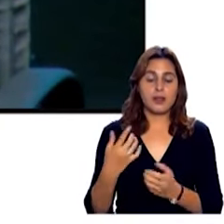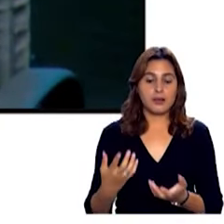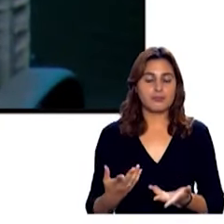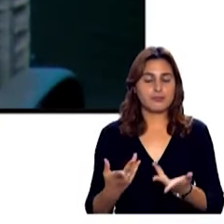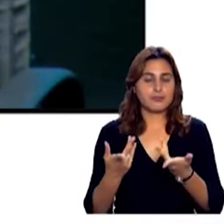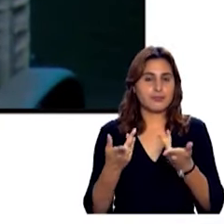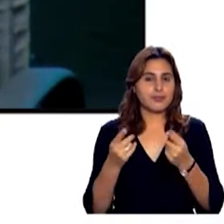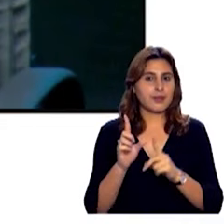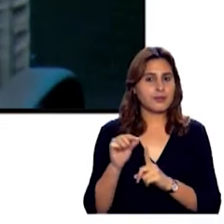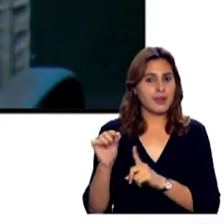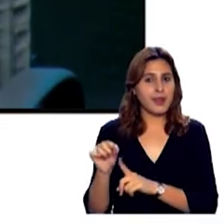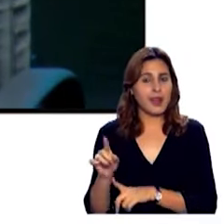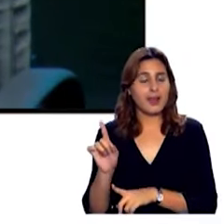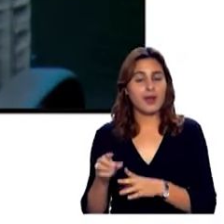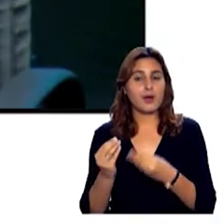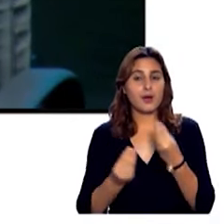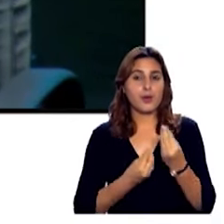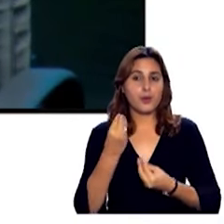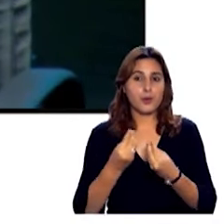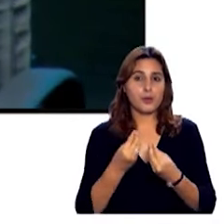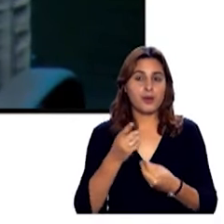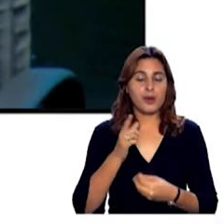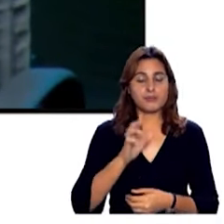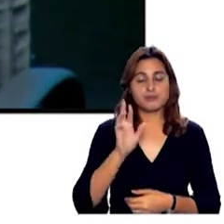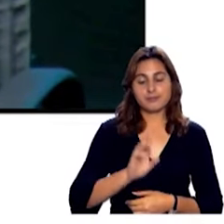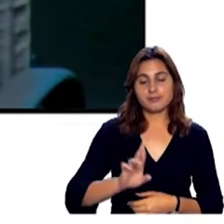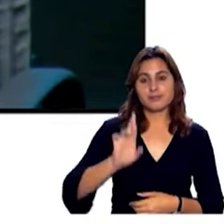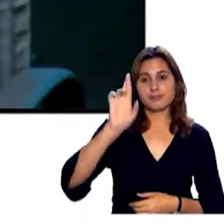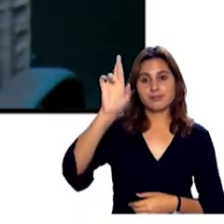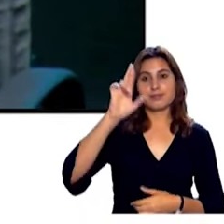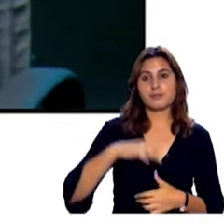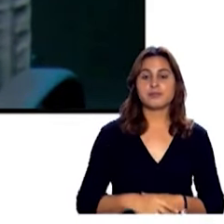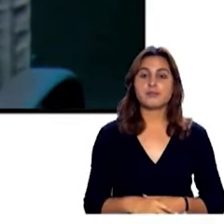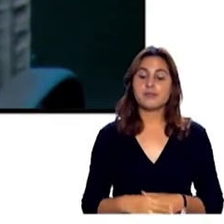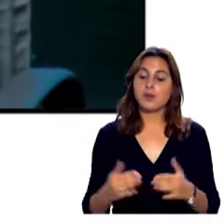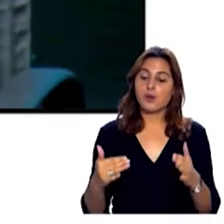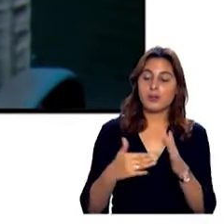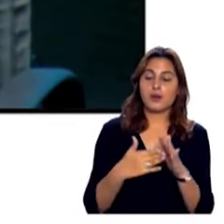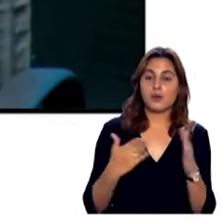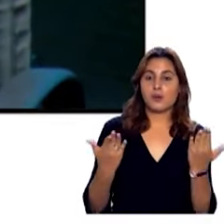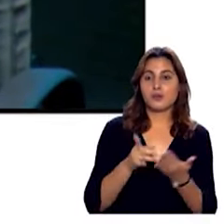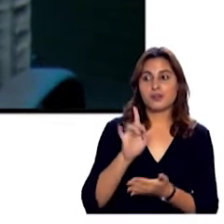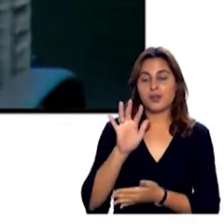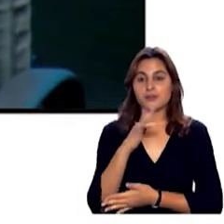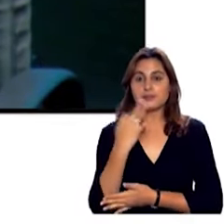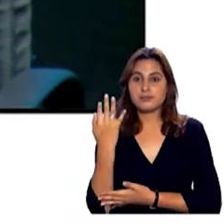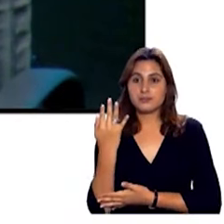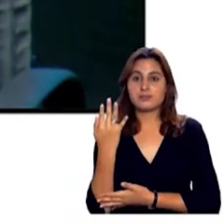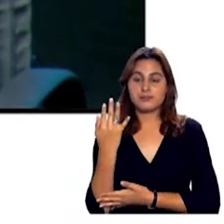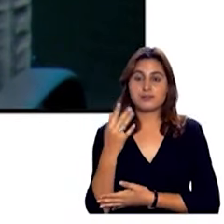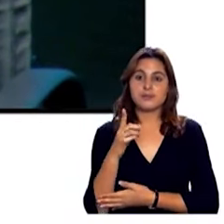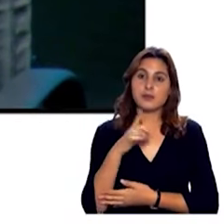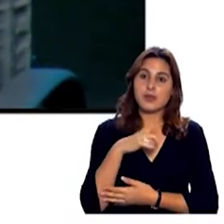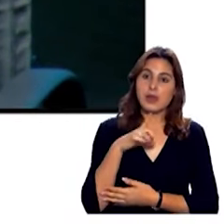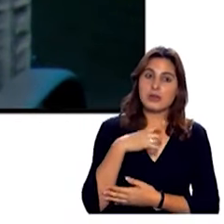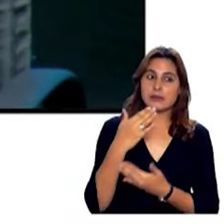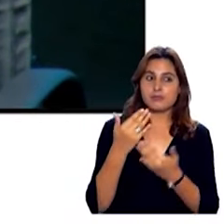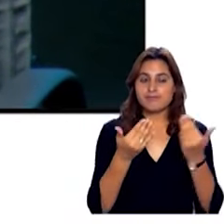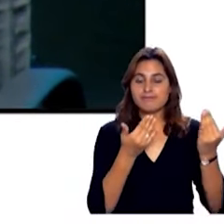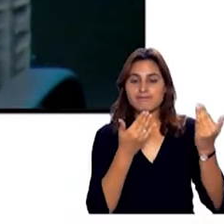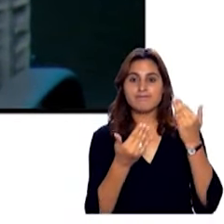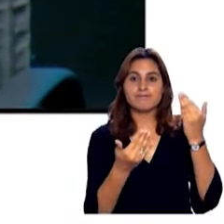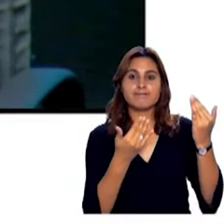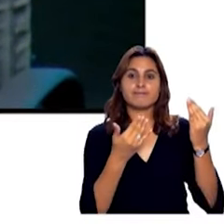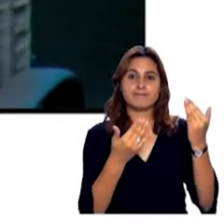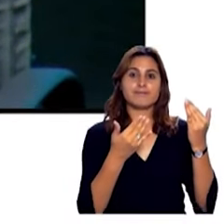d'autorité Car Encore aujourd'hui en France Il y a une méfiance Du pouvoir législatif ET